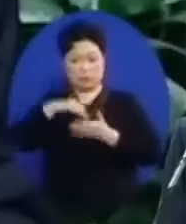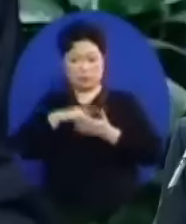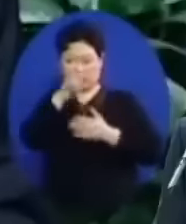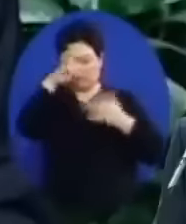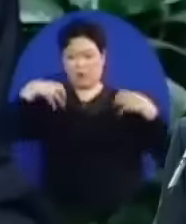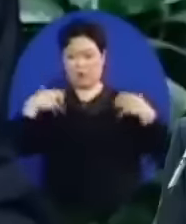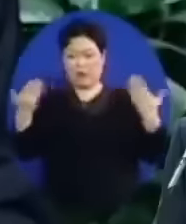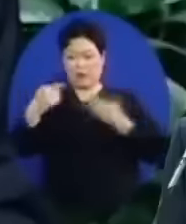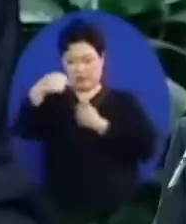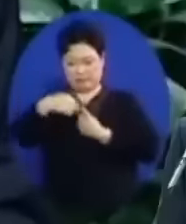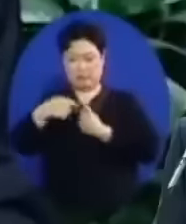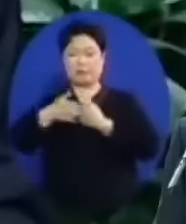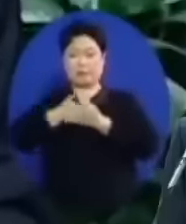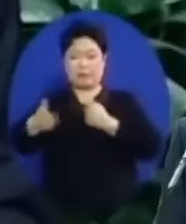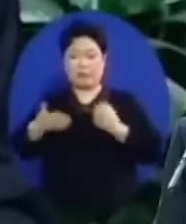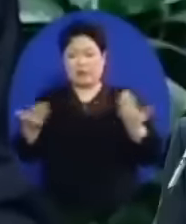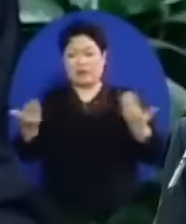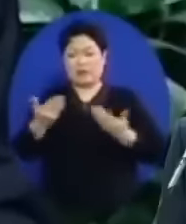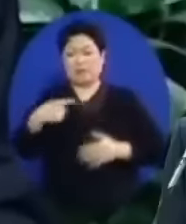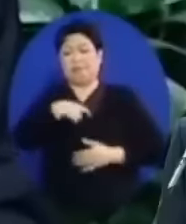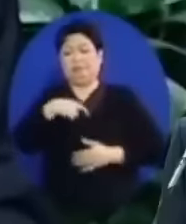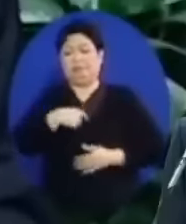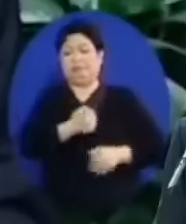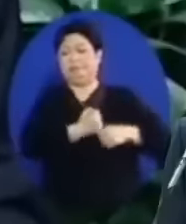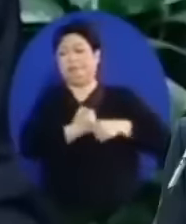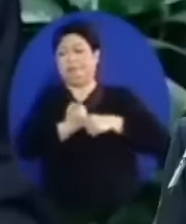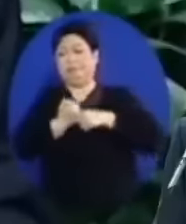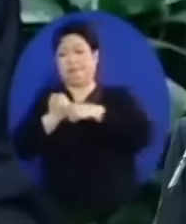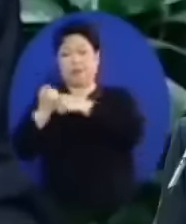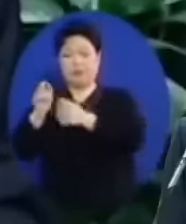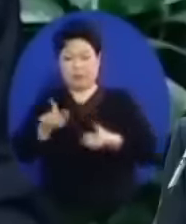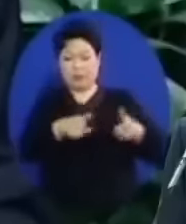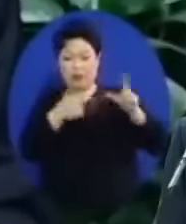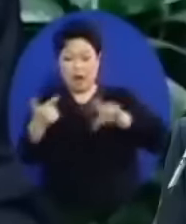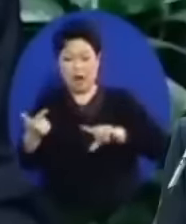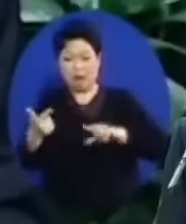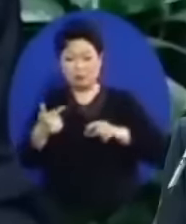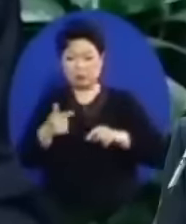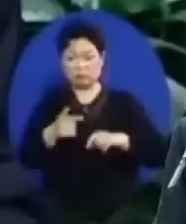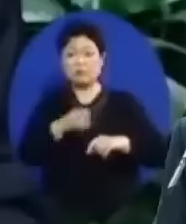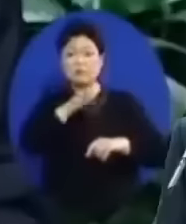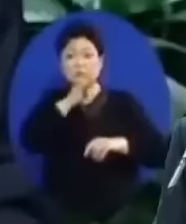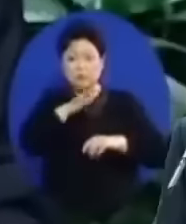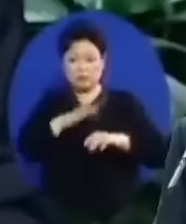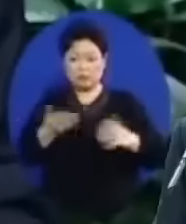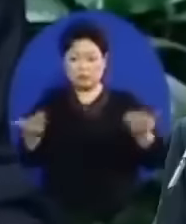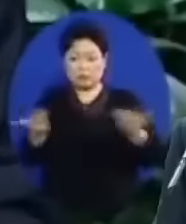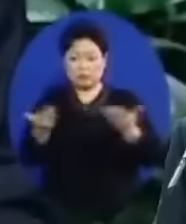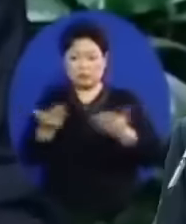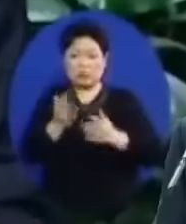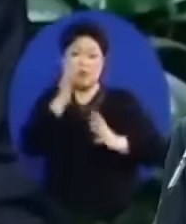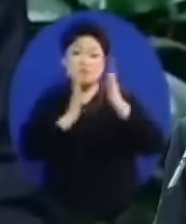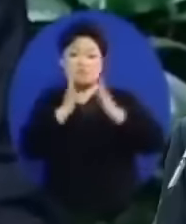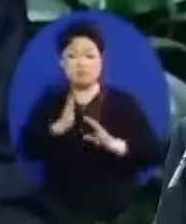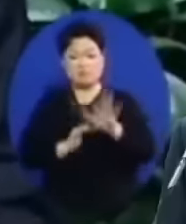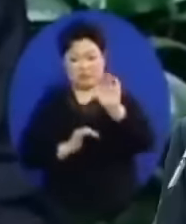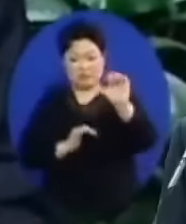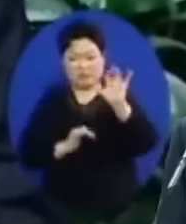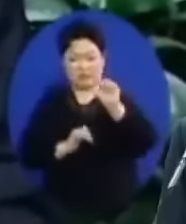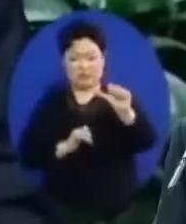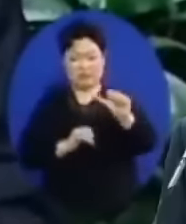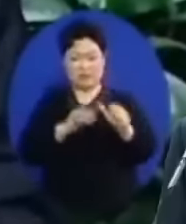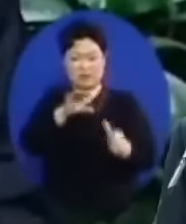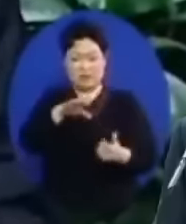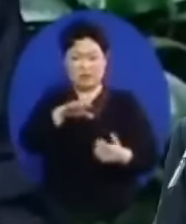정부에서 시키는 일이기 때문에 일을 안 한다는 것입니다. 하루 농장에 가서 풀 다섯 포기만 뽑아도 하루